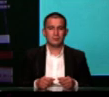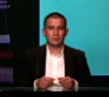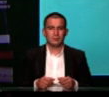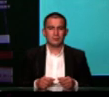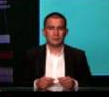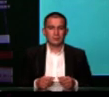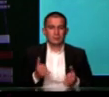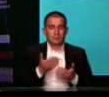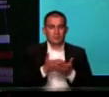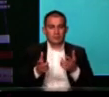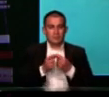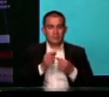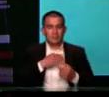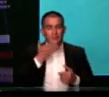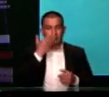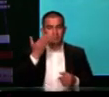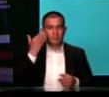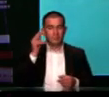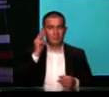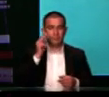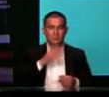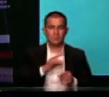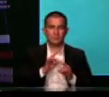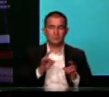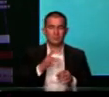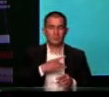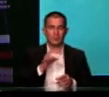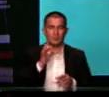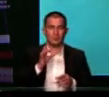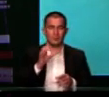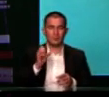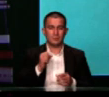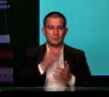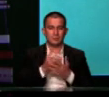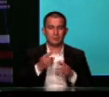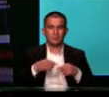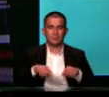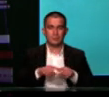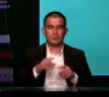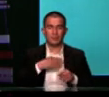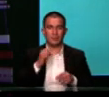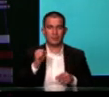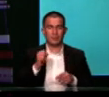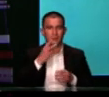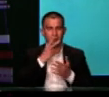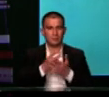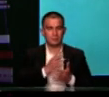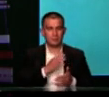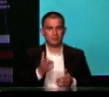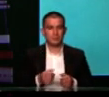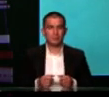Biz sizlar bilan o'tgan darsimizda RSI usuli algoritmini ko'rib chiqqan edik